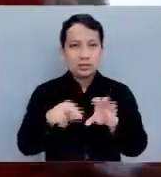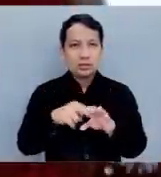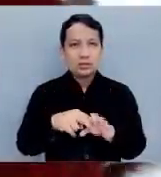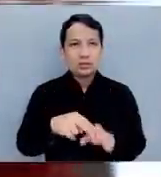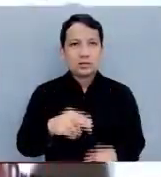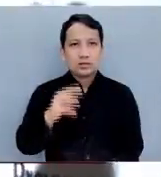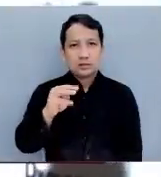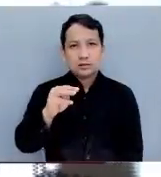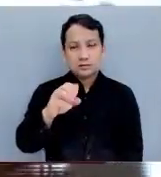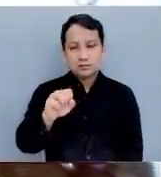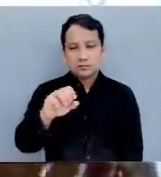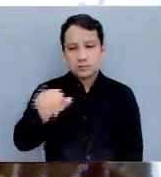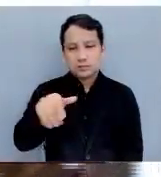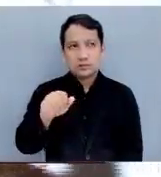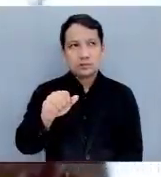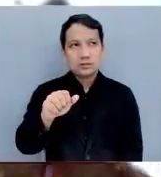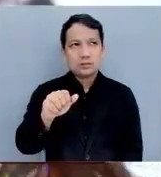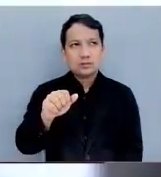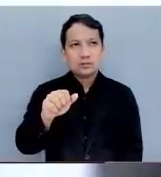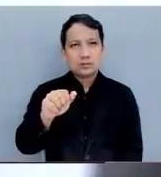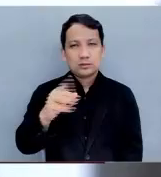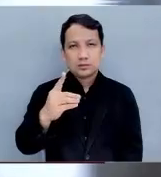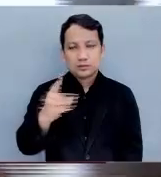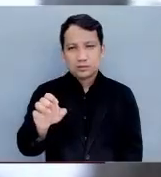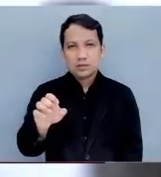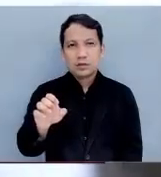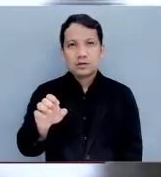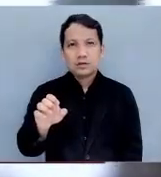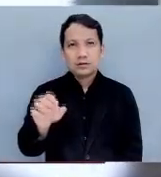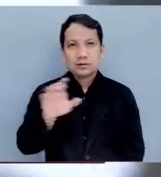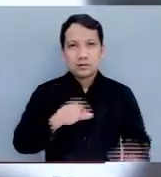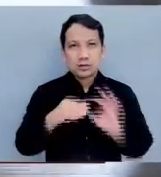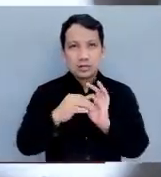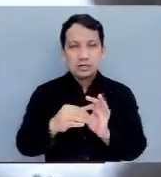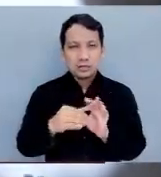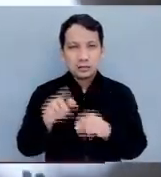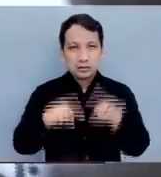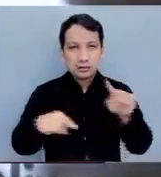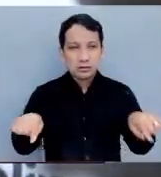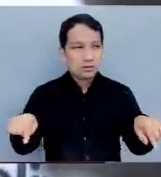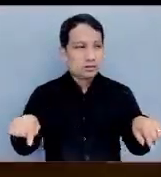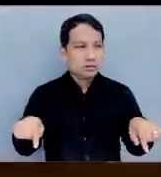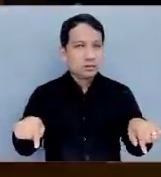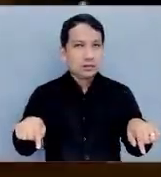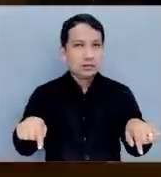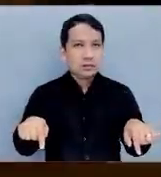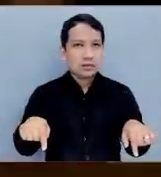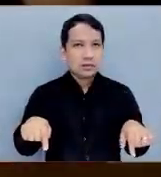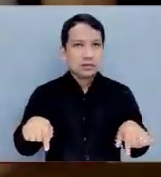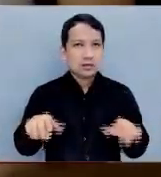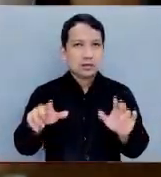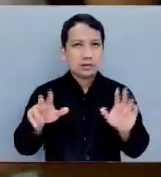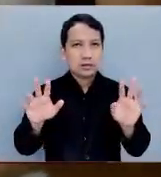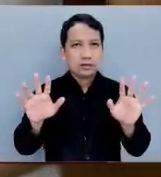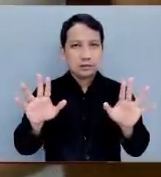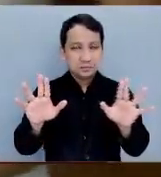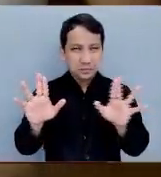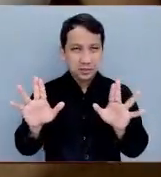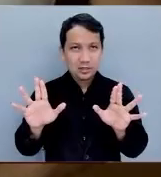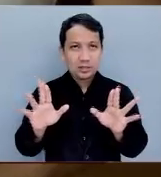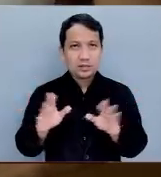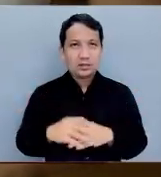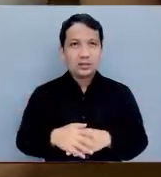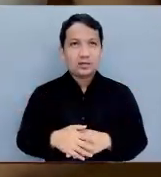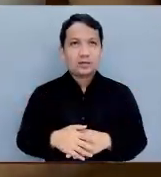Jade sa kanyang alien-inspired dress. May pasample pa ang multilingual alien queen. Say sorry sa kasama